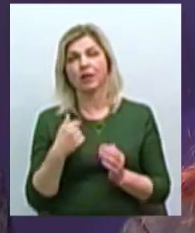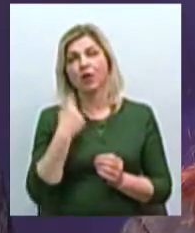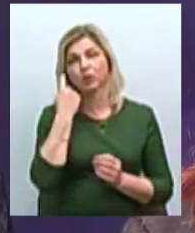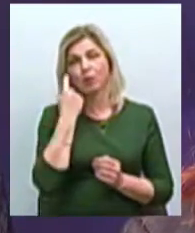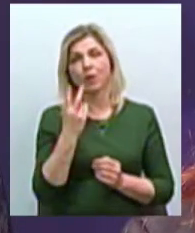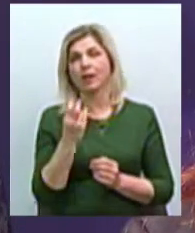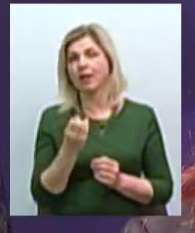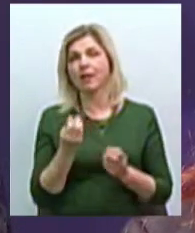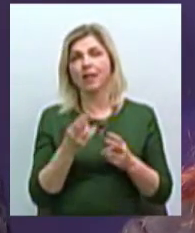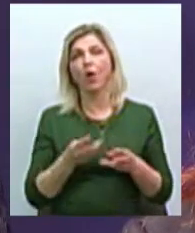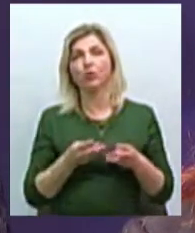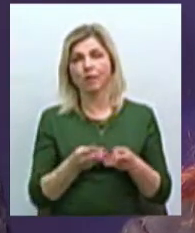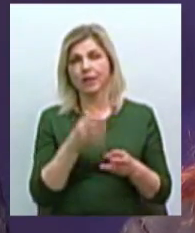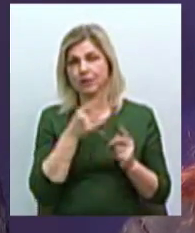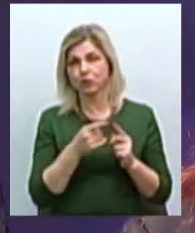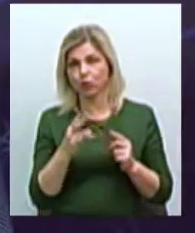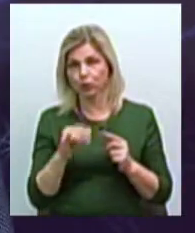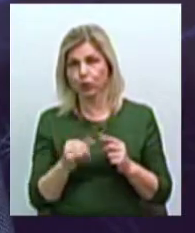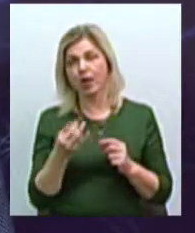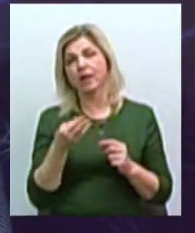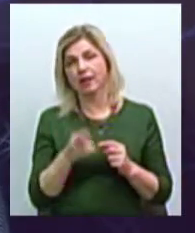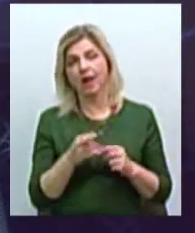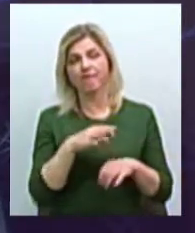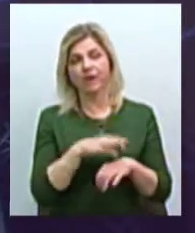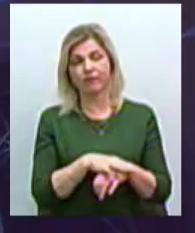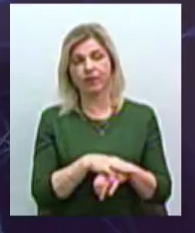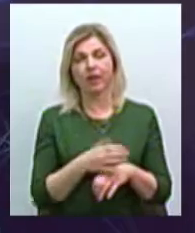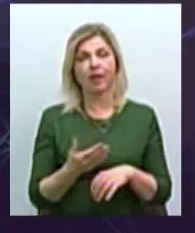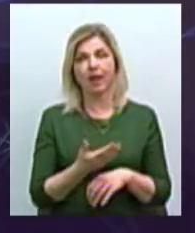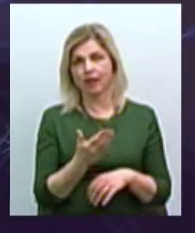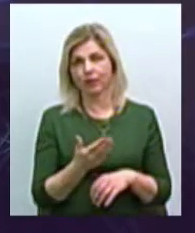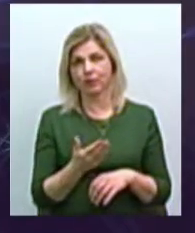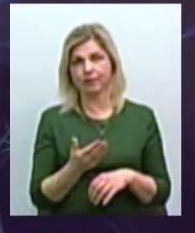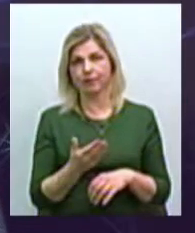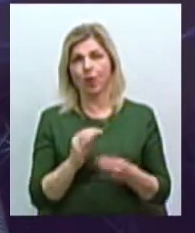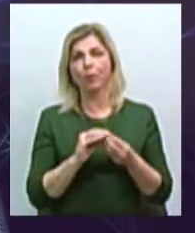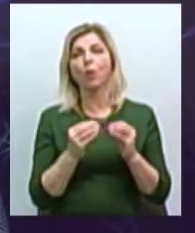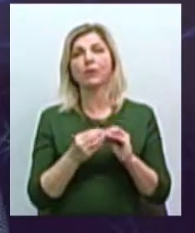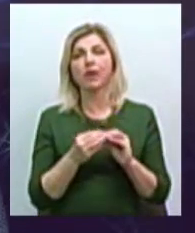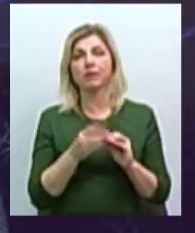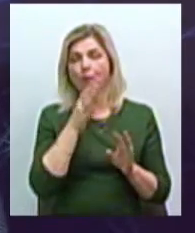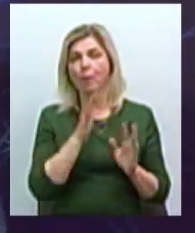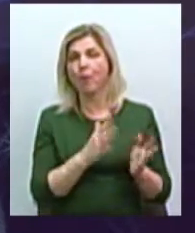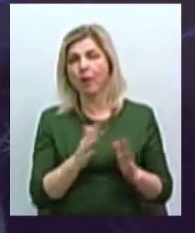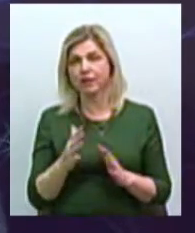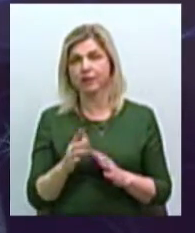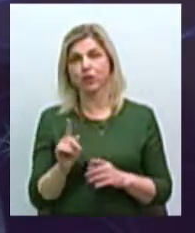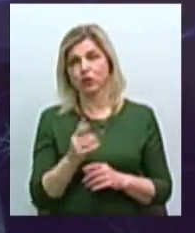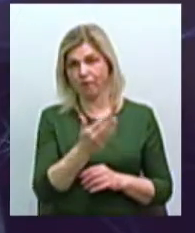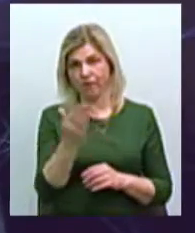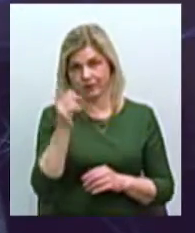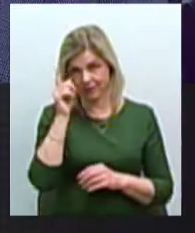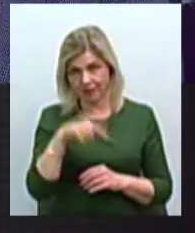не дуже для опалювального сезону, оскільки для виявлення якихось проблемних моментів, про які ви знаєте,